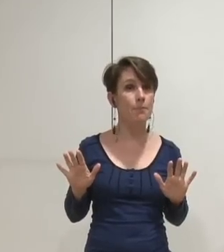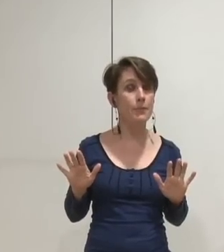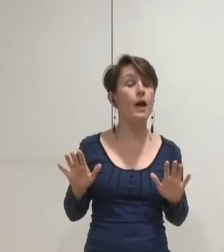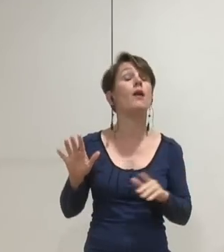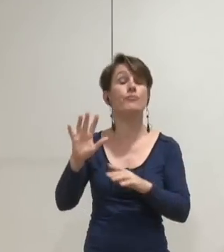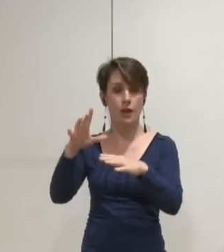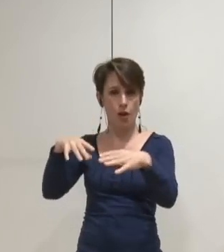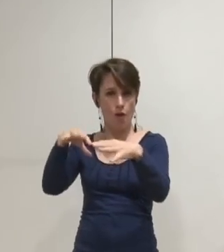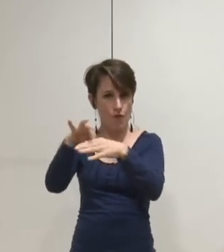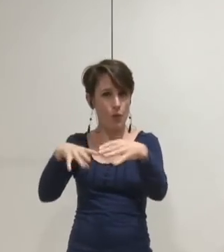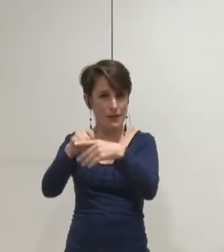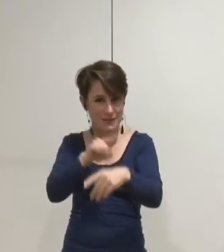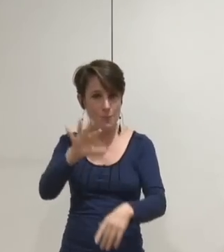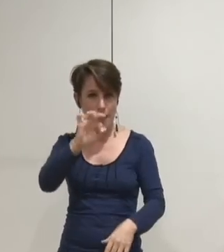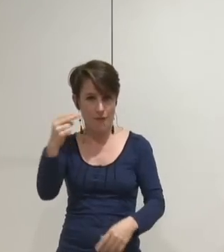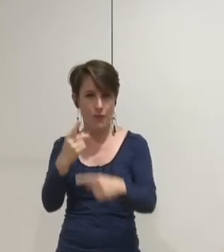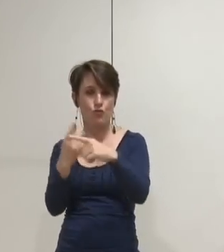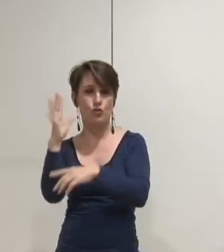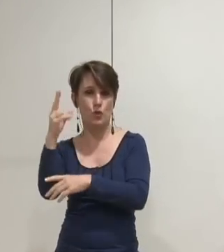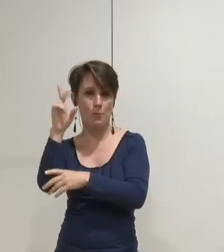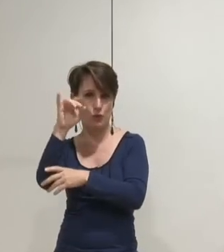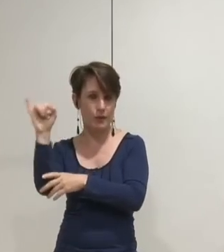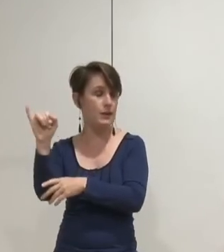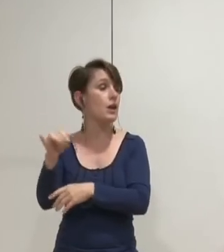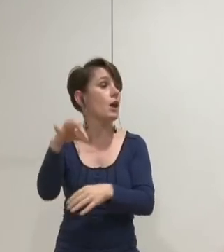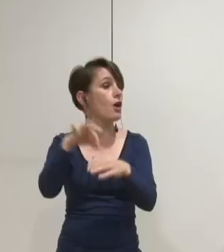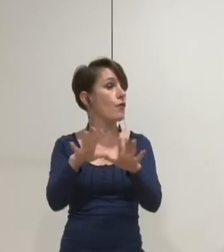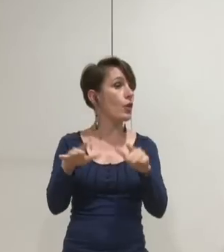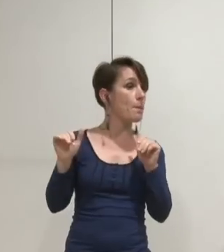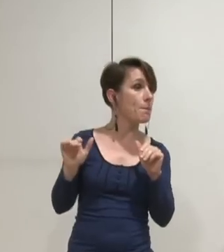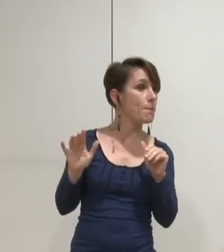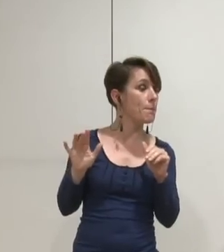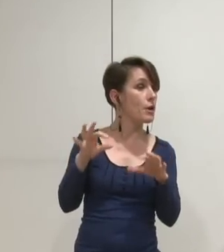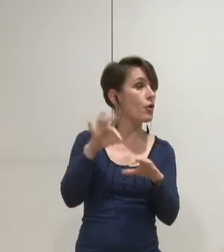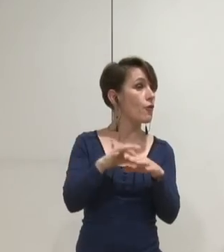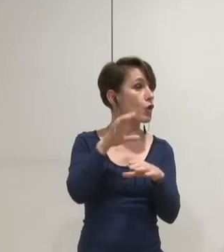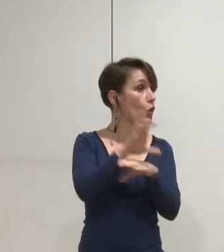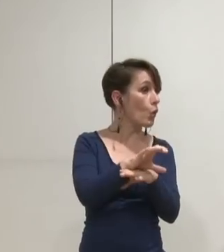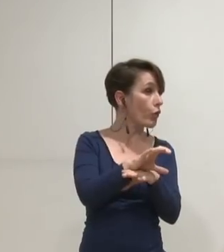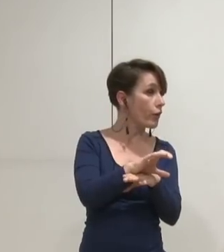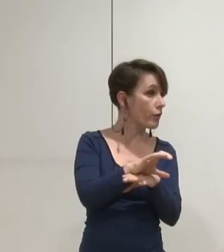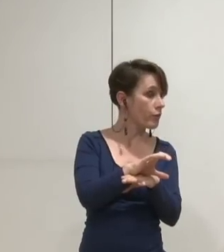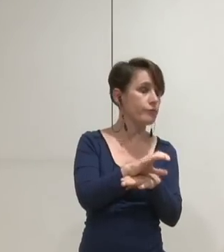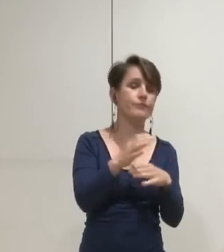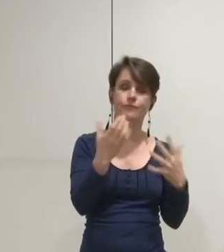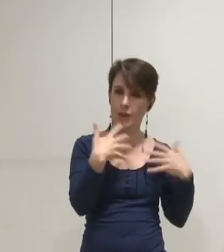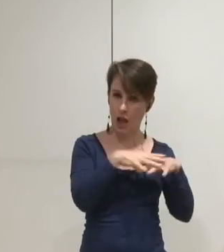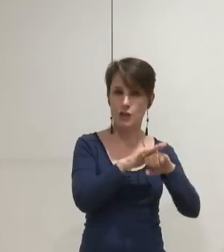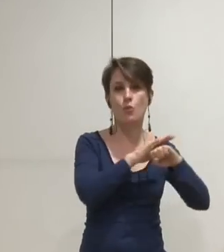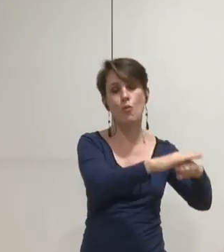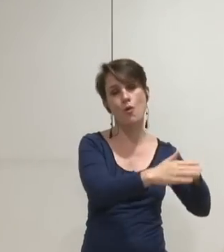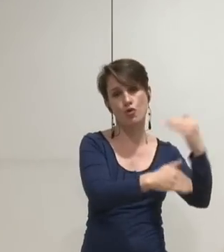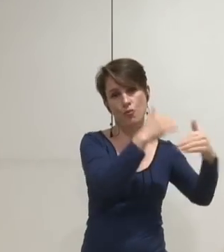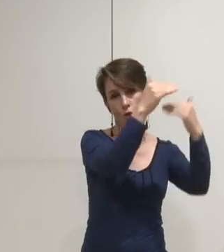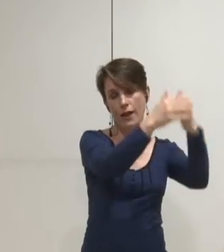vote UMP udi société civile frond national qui s'abstient qui vote contre rassemblement de